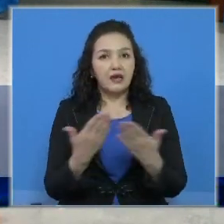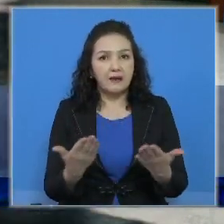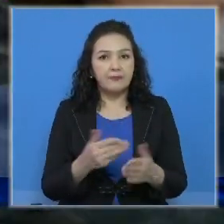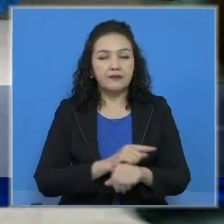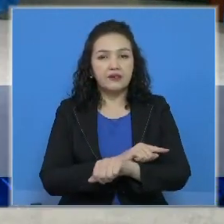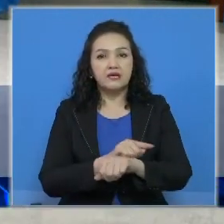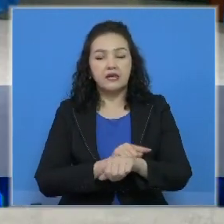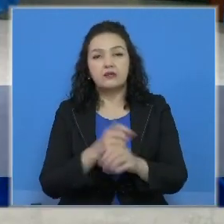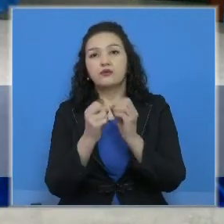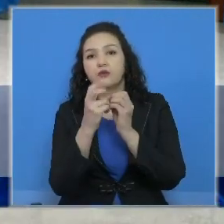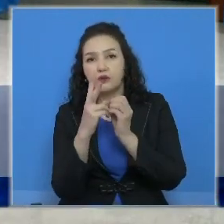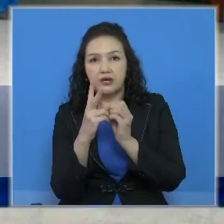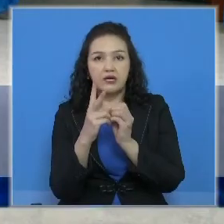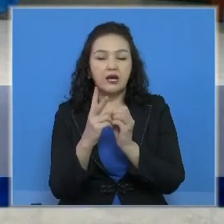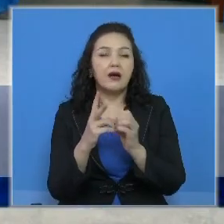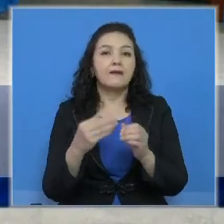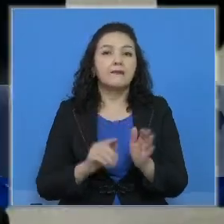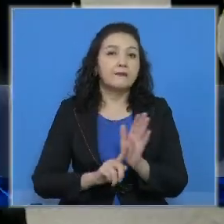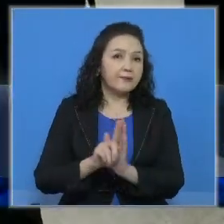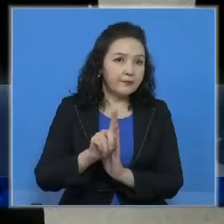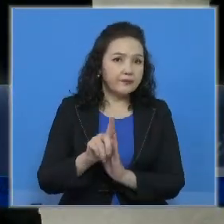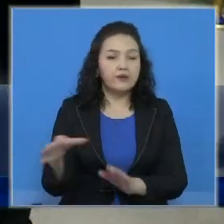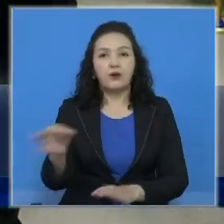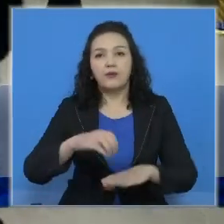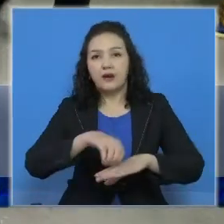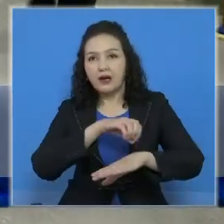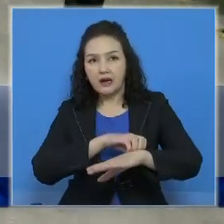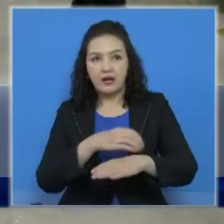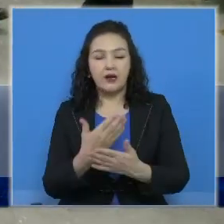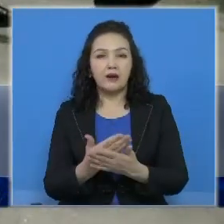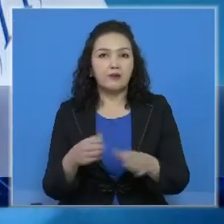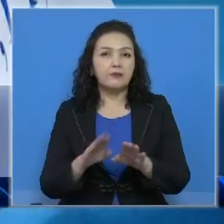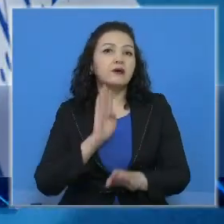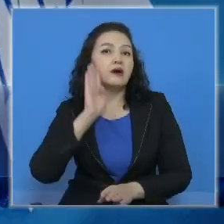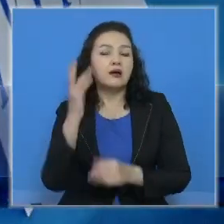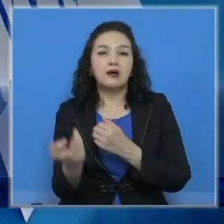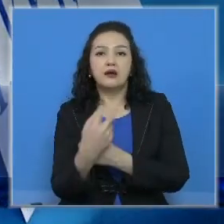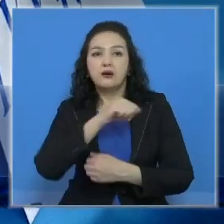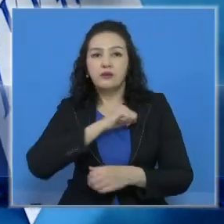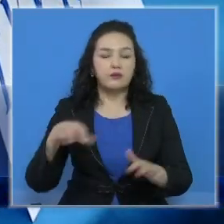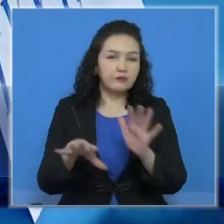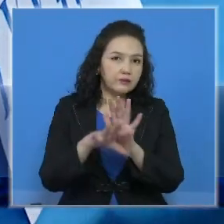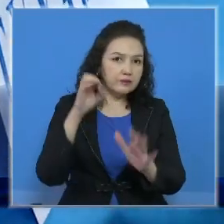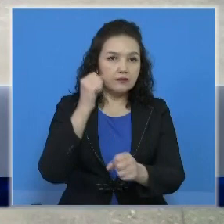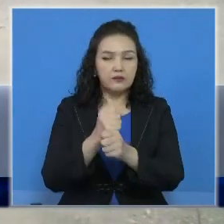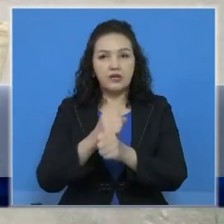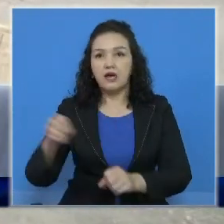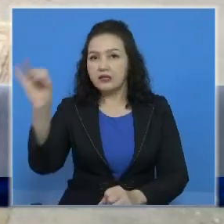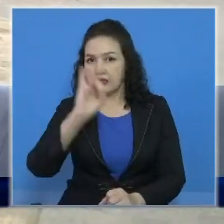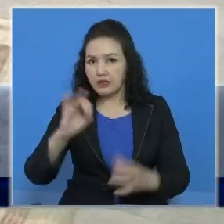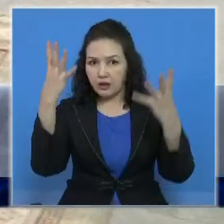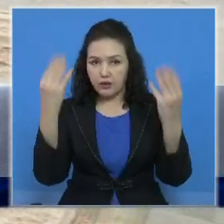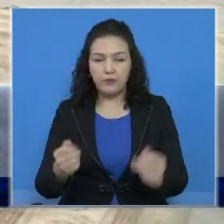saat 12'de. Талап бойынша бастаймыз. Облыс әкімі Ералы Тоғжанов та ерте келіп өз таңдауын жасады. Тарихи күні